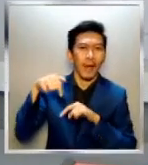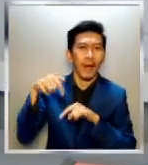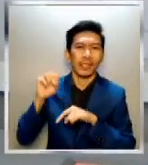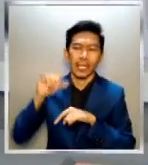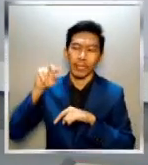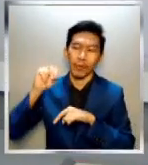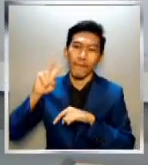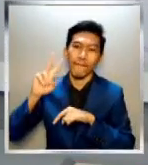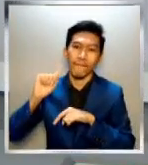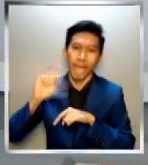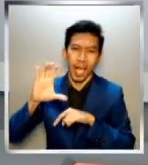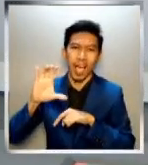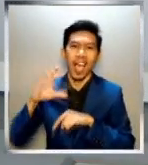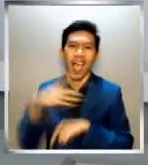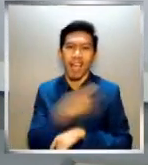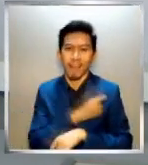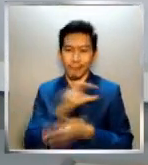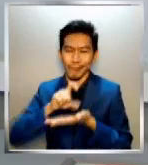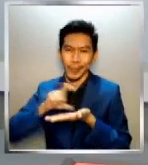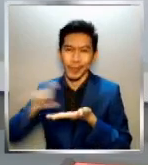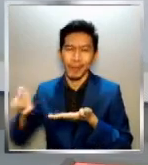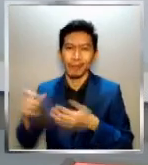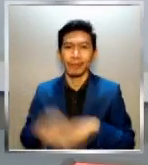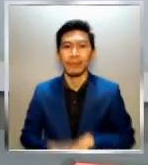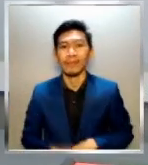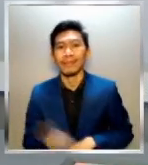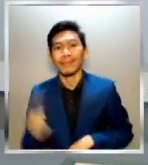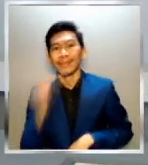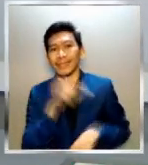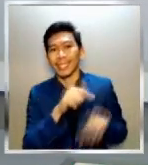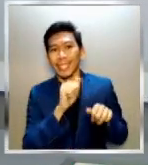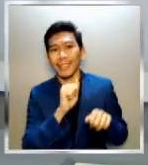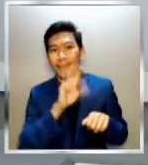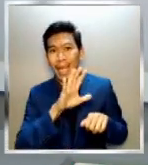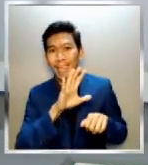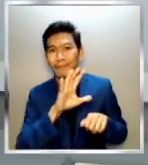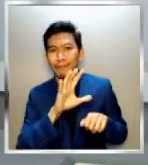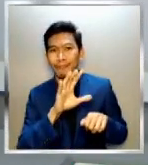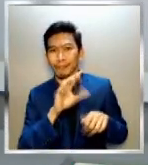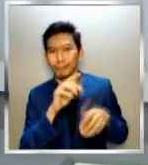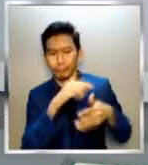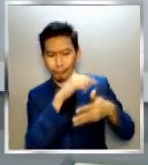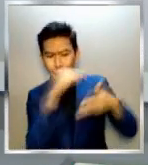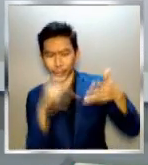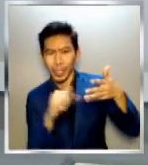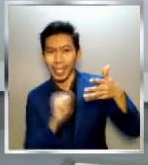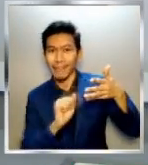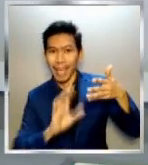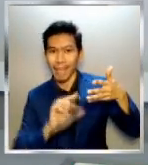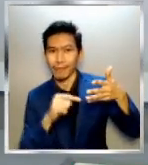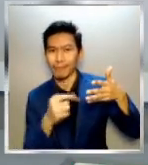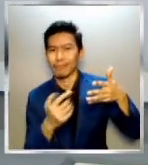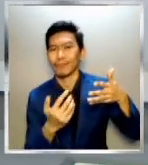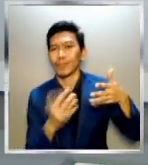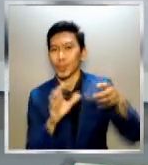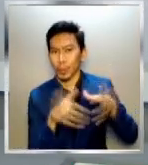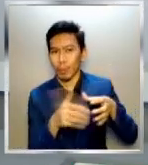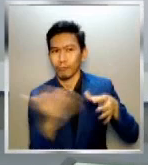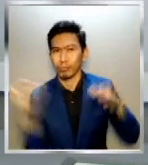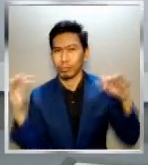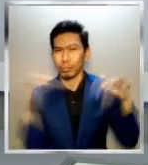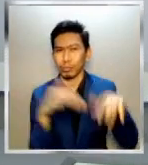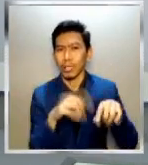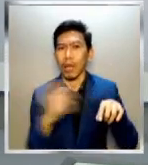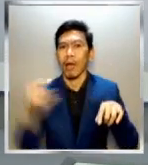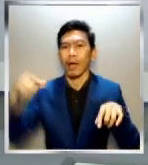dinagsa ang bakunahan ng A5 Priority Group o mga mahihirap sa Maynila. Habang sa Quezon City,